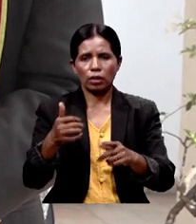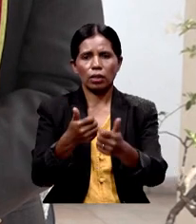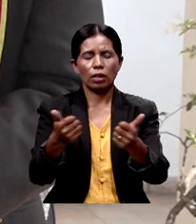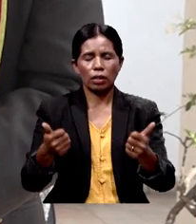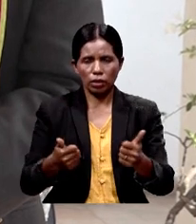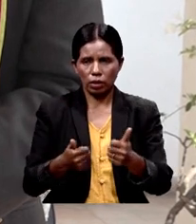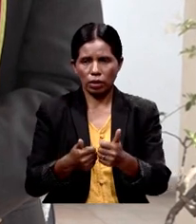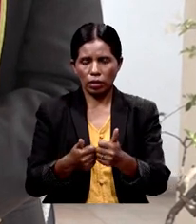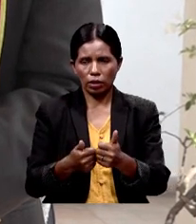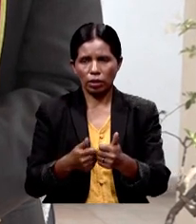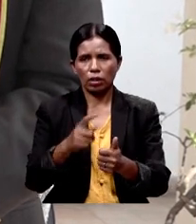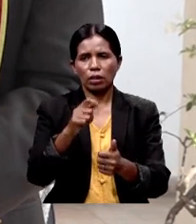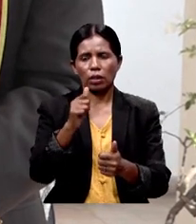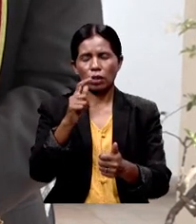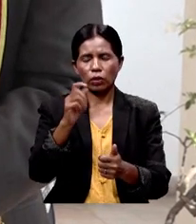tempal